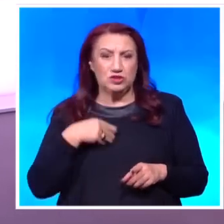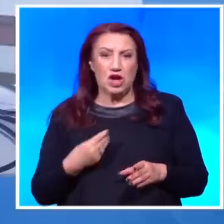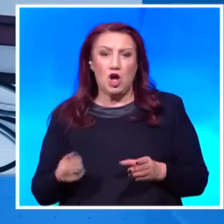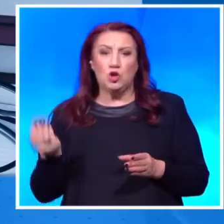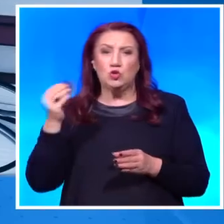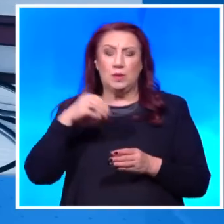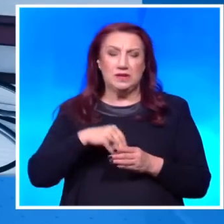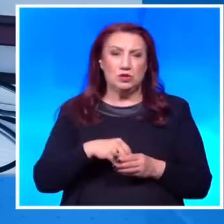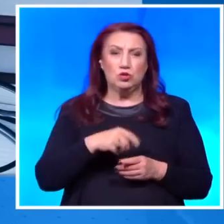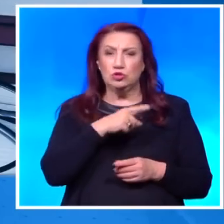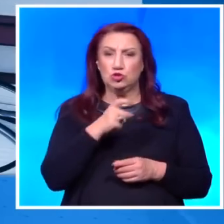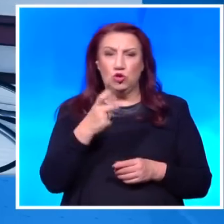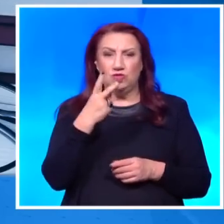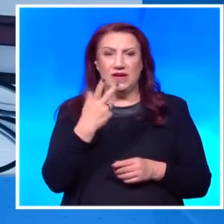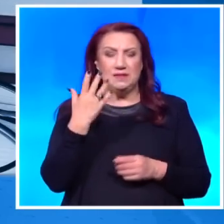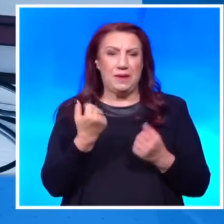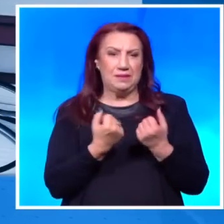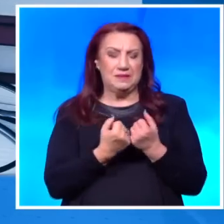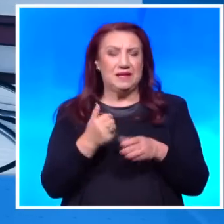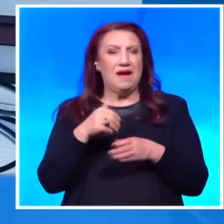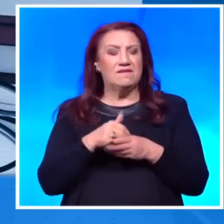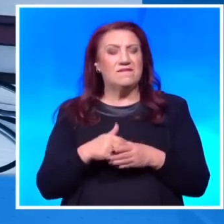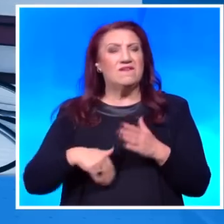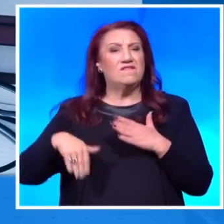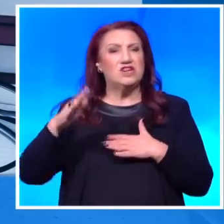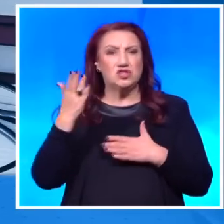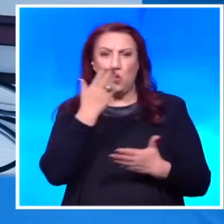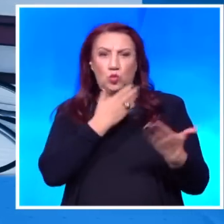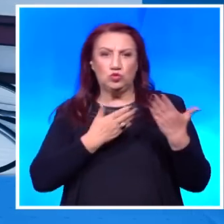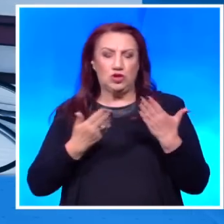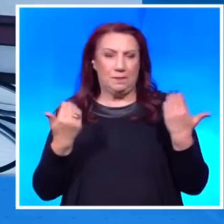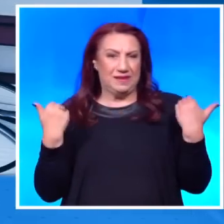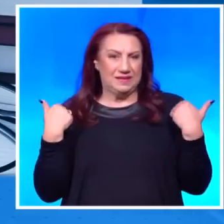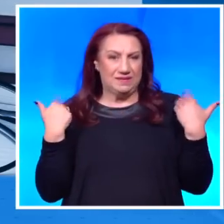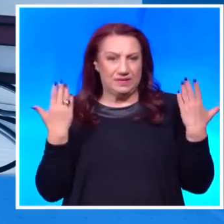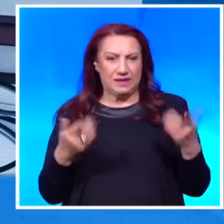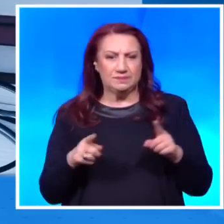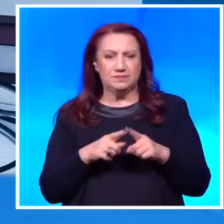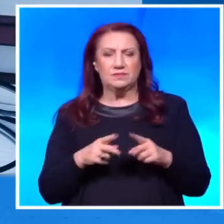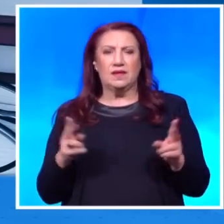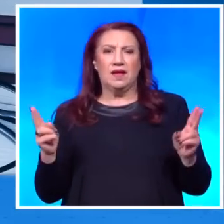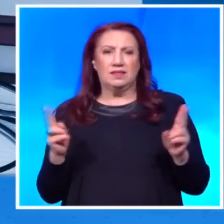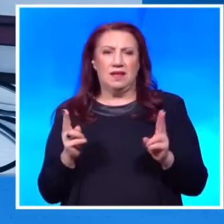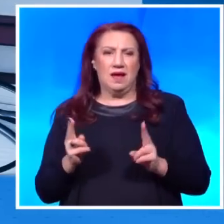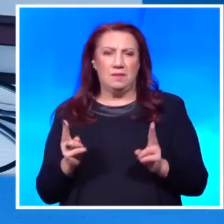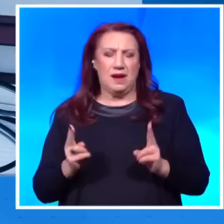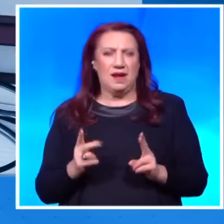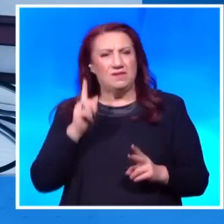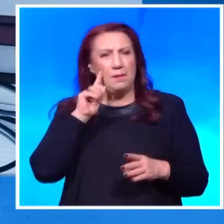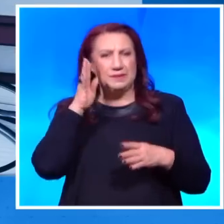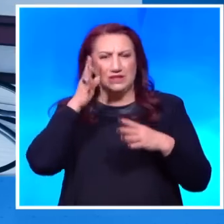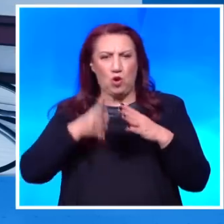допълнителни 125 места в висшите учебни заведения. За сметка на това да бъдат намалени местата в специалностите